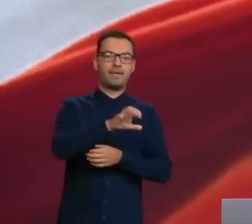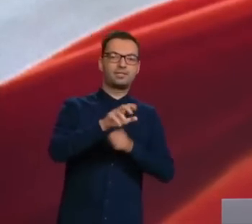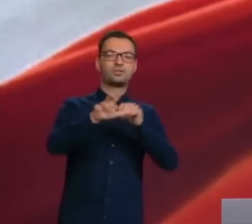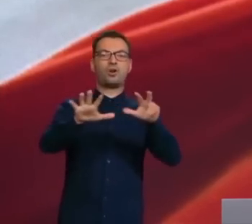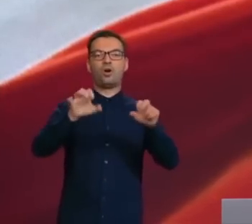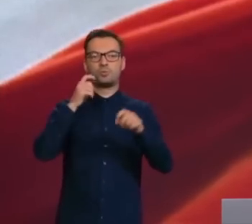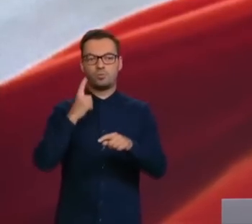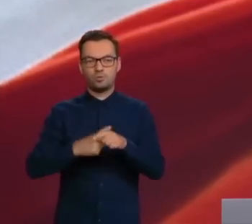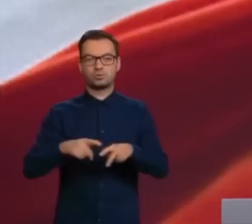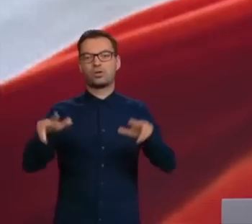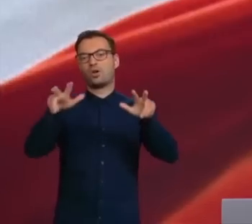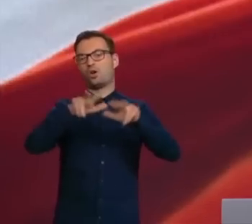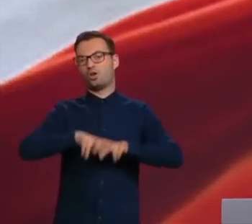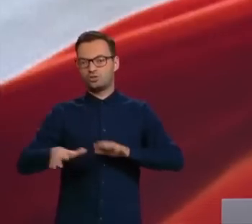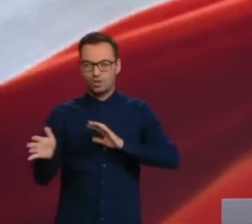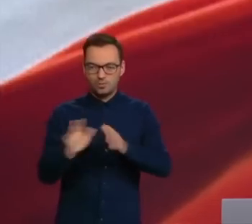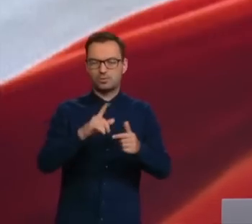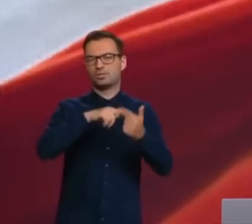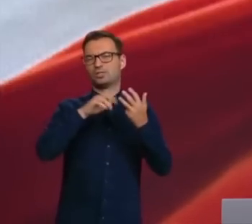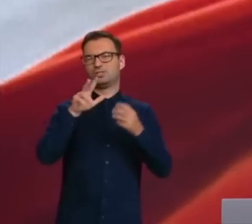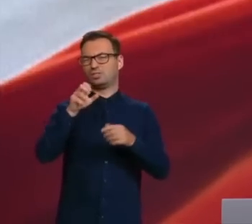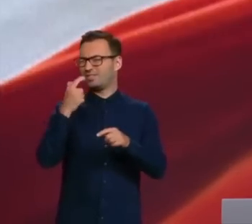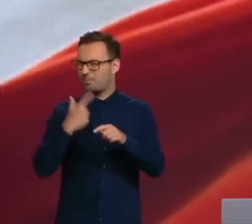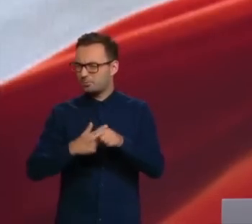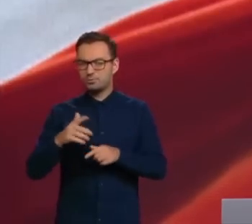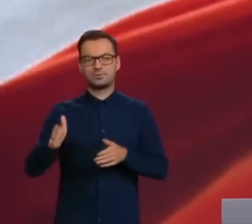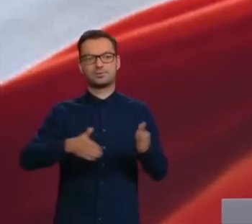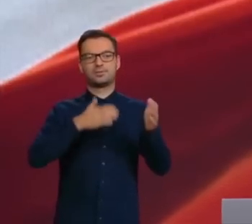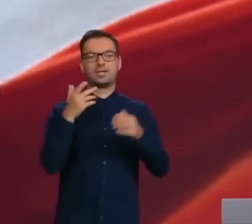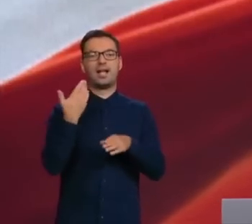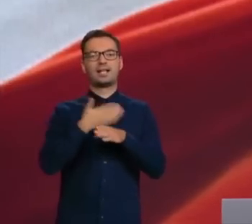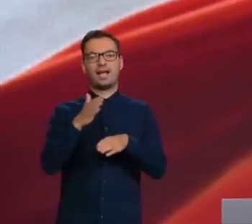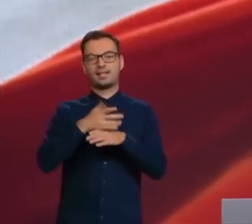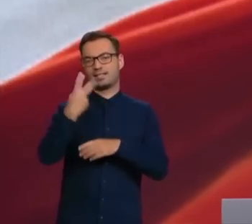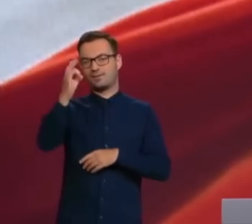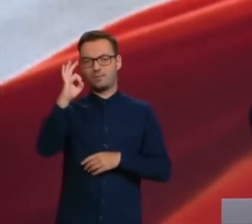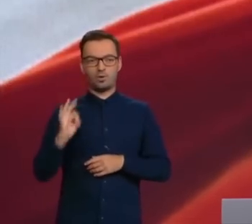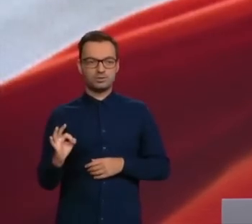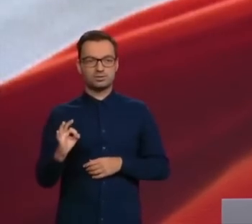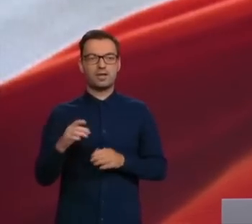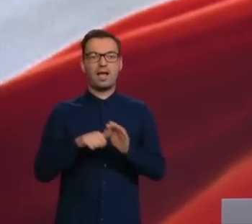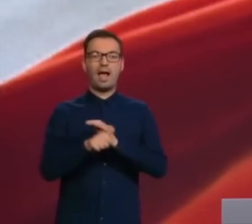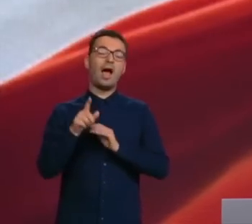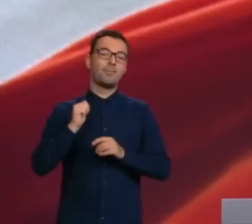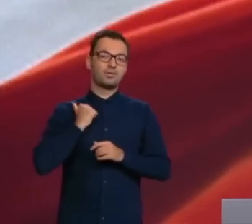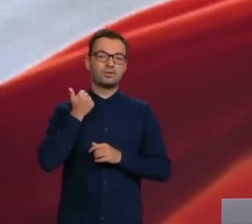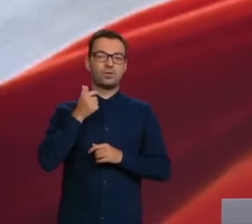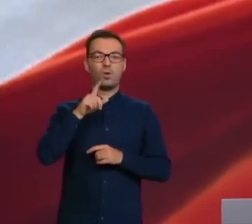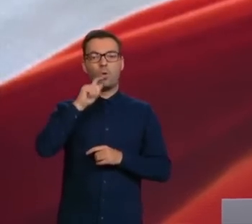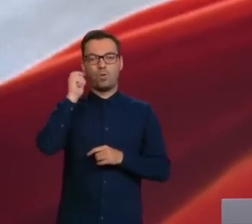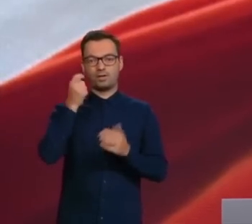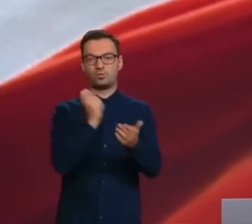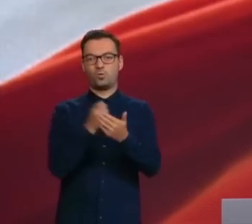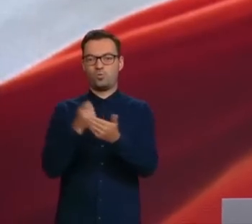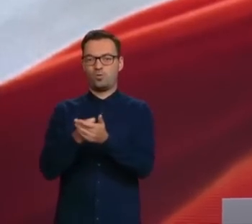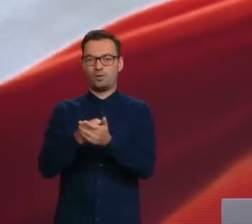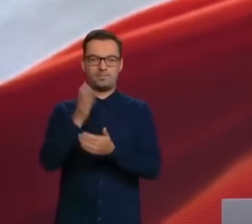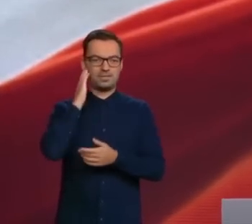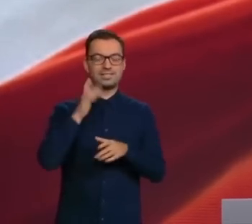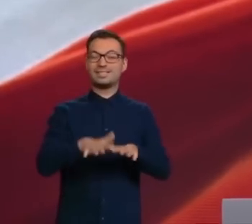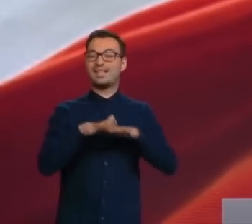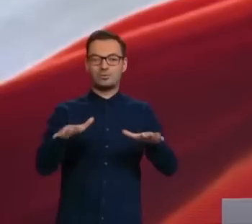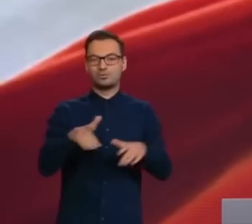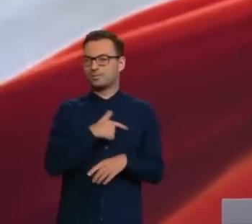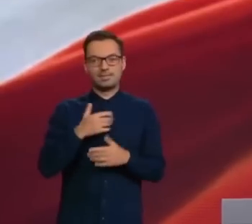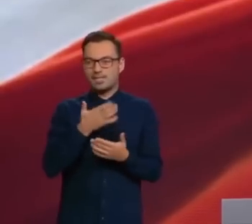800+, rodzinny kapitał opiekuńczy 300+, kredyty. Ile debata trwa z godziną? Ukraińcy nabywali tu nieruchomości. Za dużo tego, nie stać